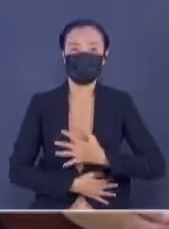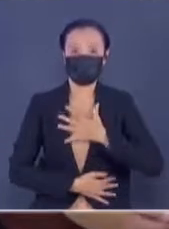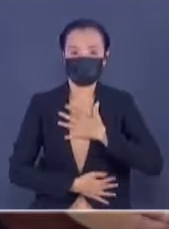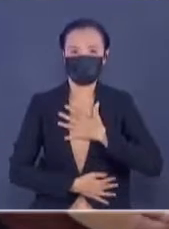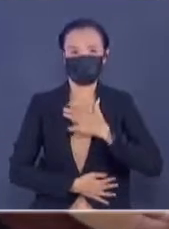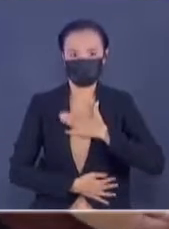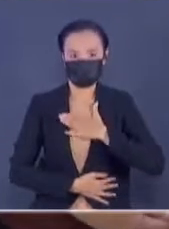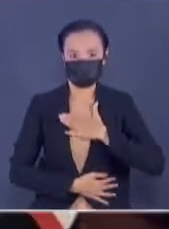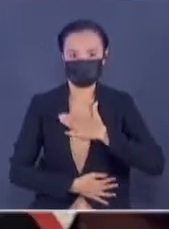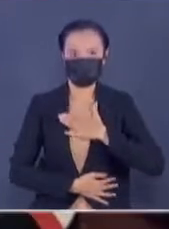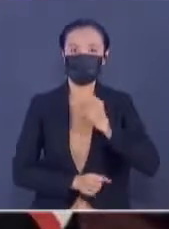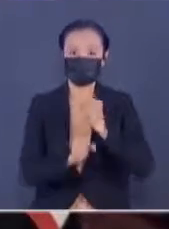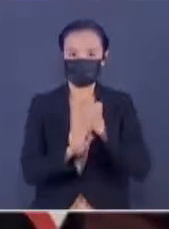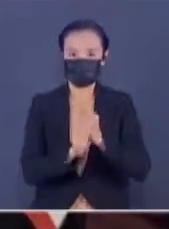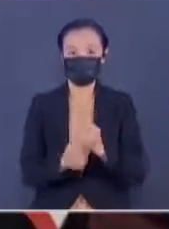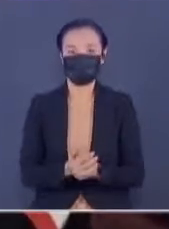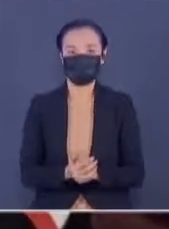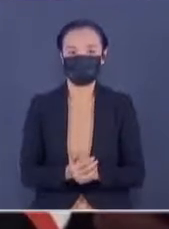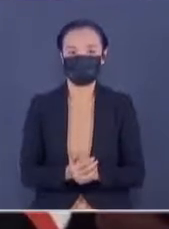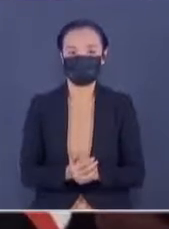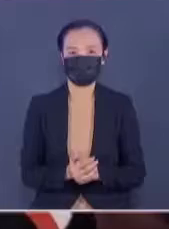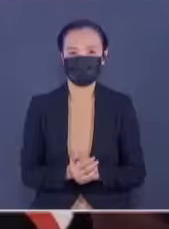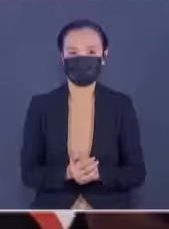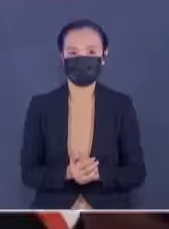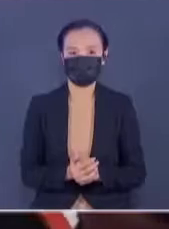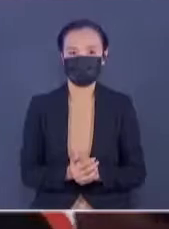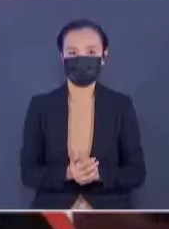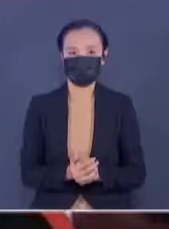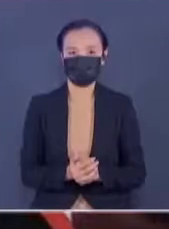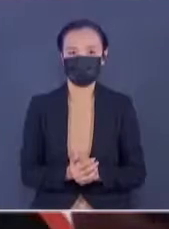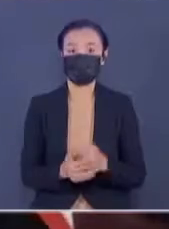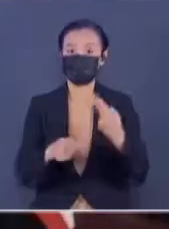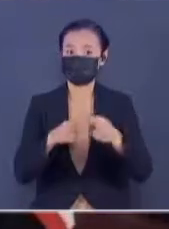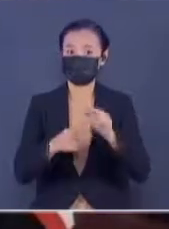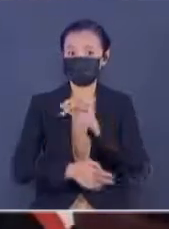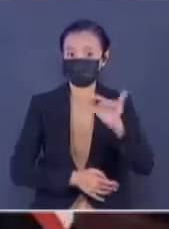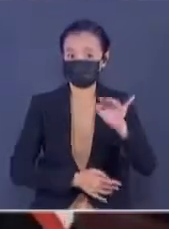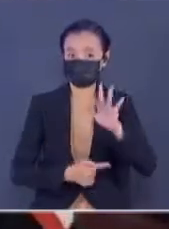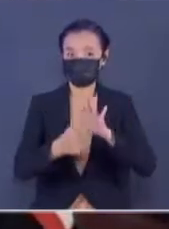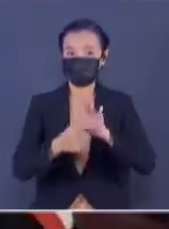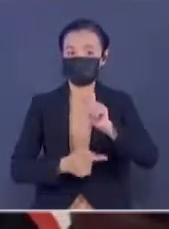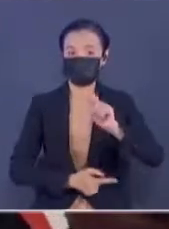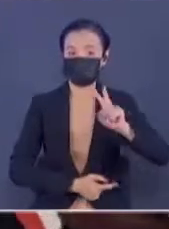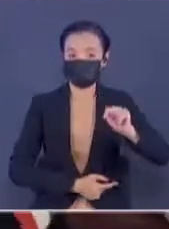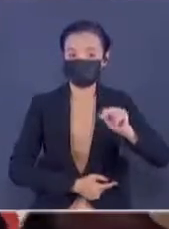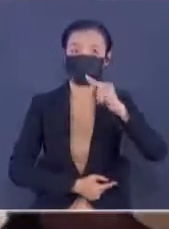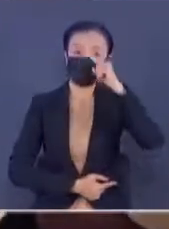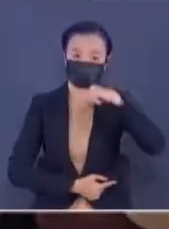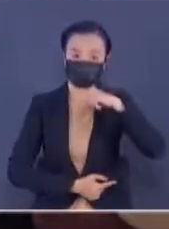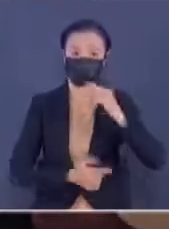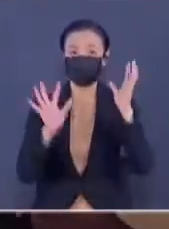ที่ทีมไทยแลนด์กำลังทำ แอนแอนชิลีสกอตต์เคมิสไทยแลนด